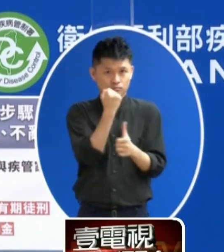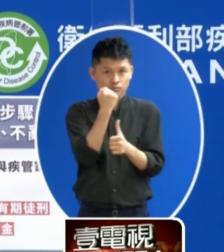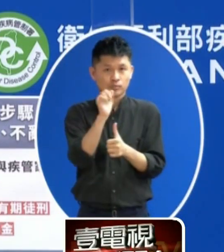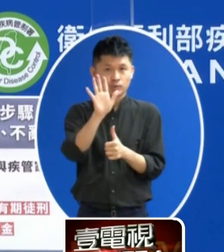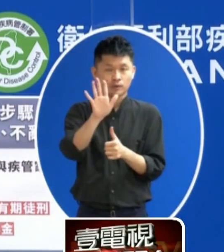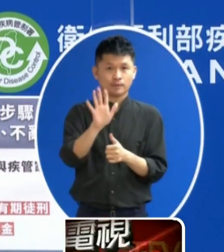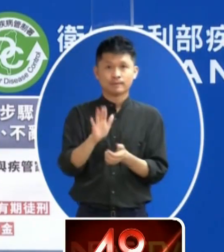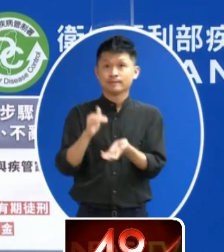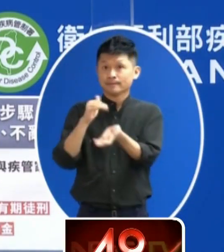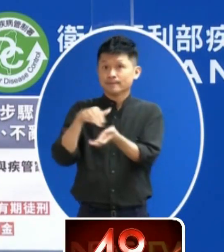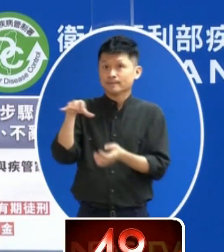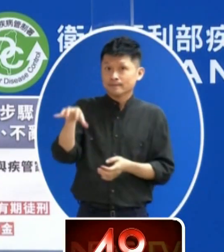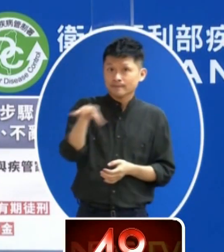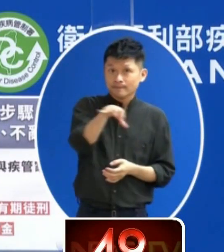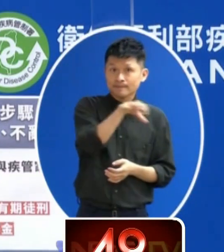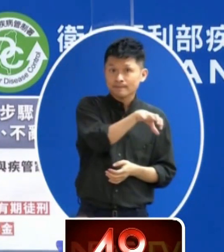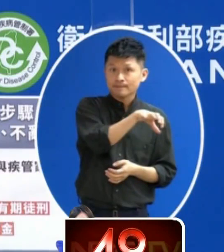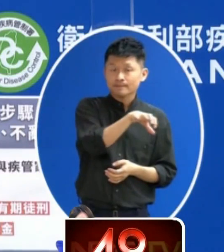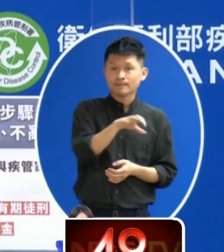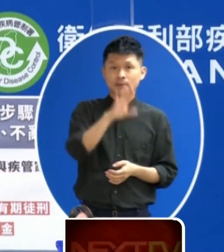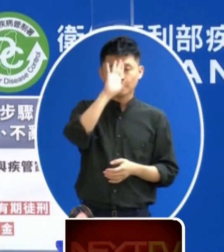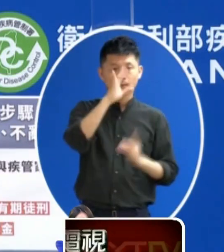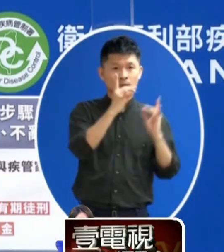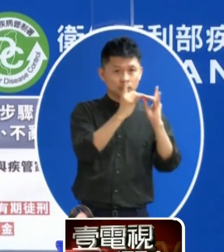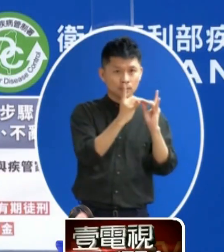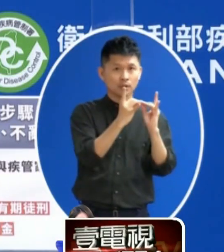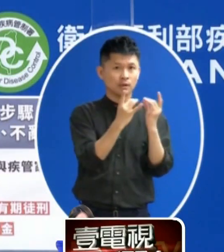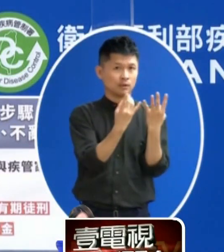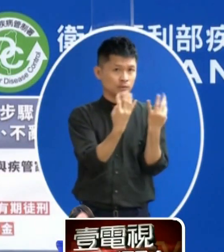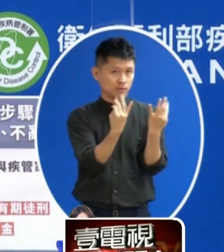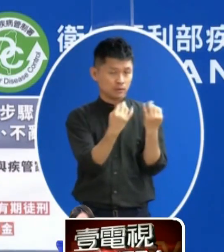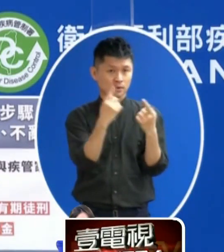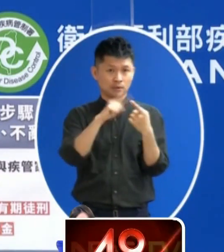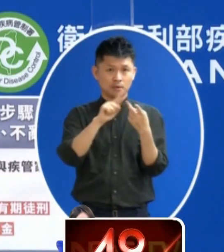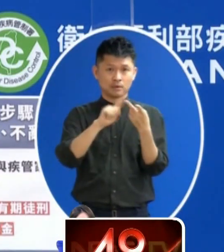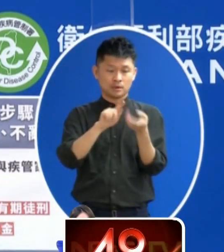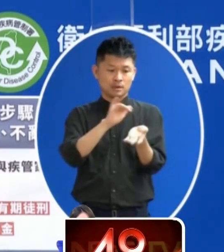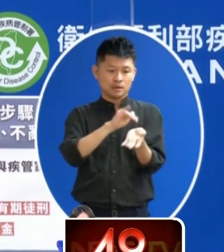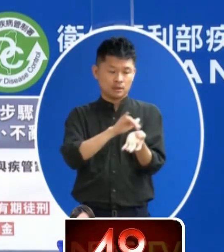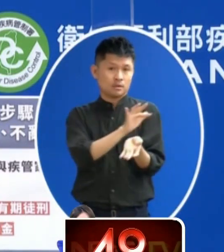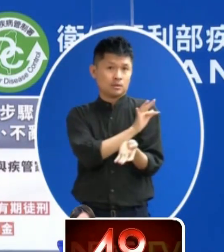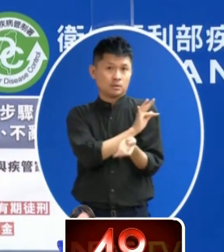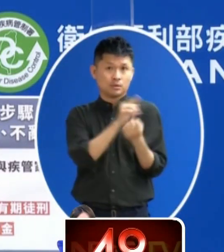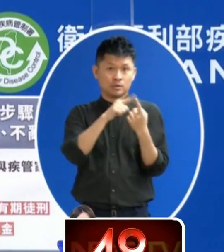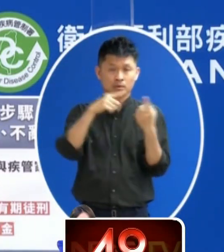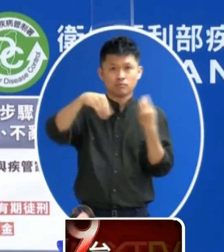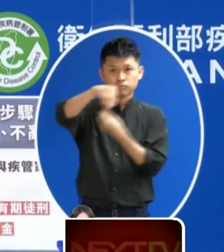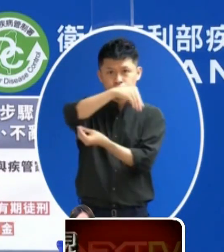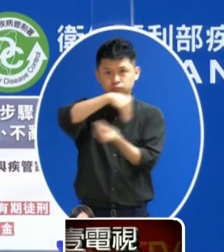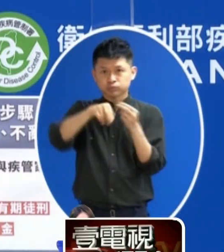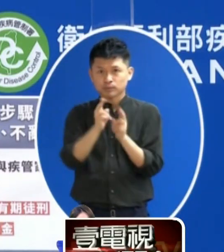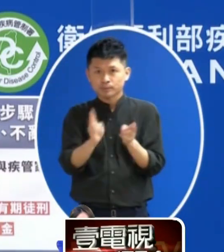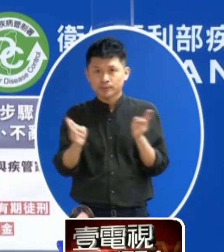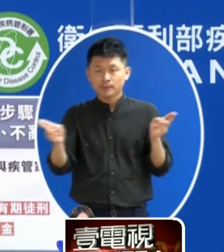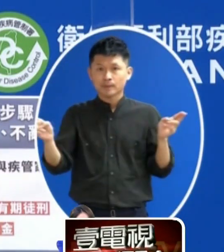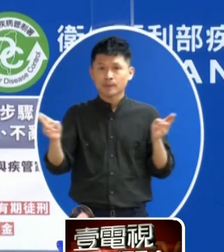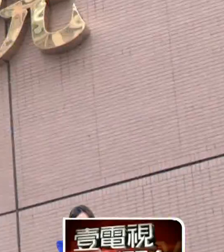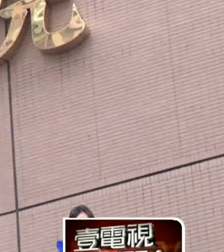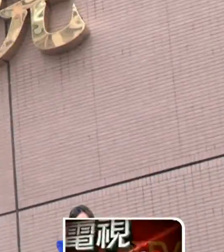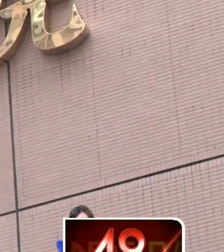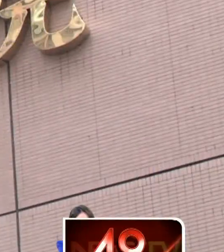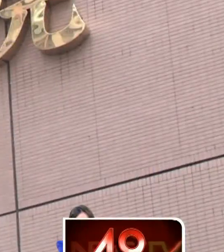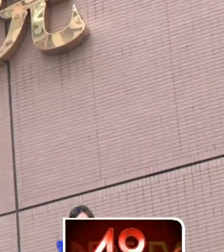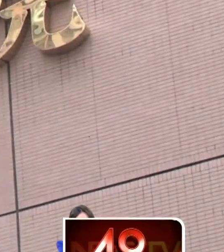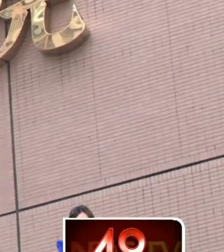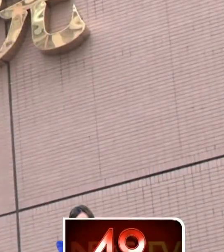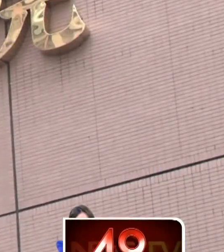家医院的这个病床数也好，医护人员的调度等等，都会去做掌握。 话